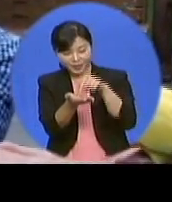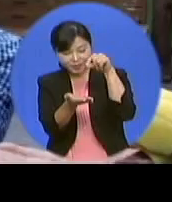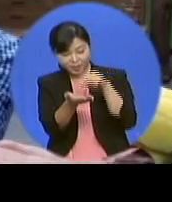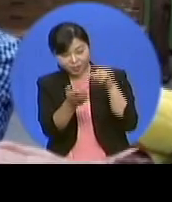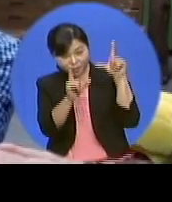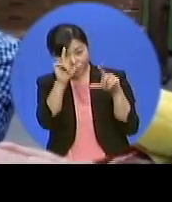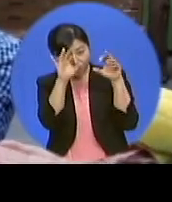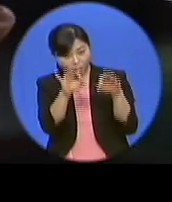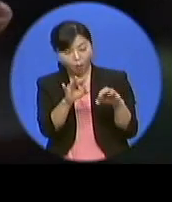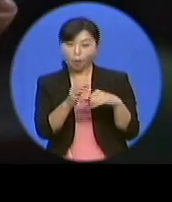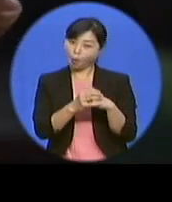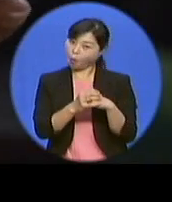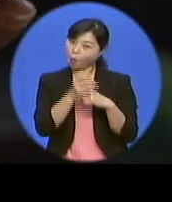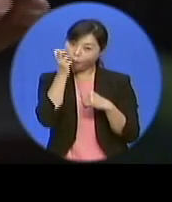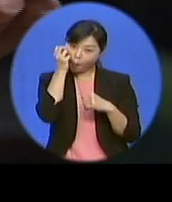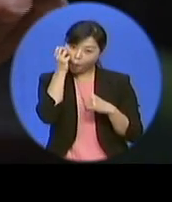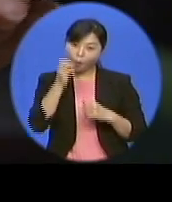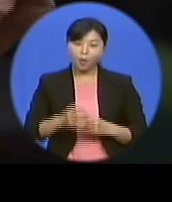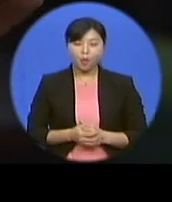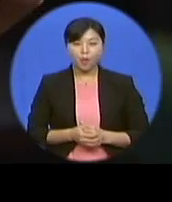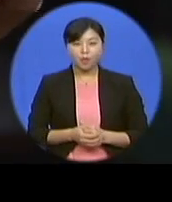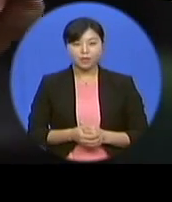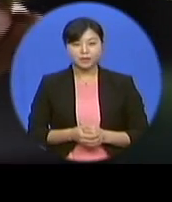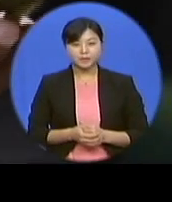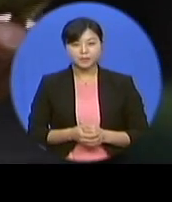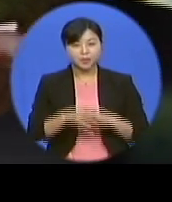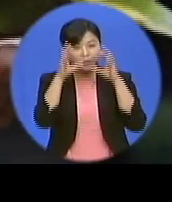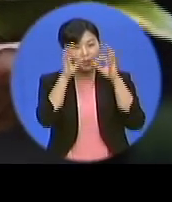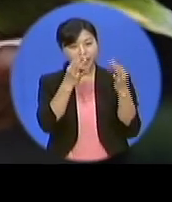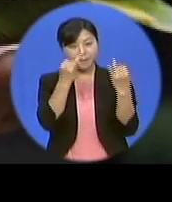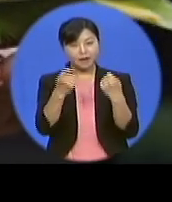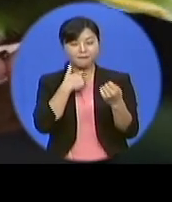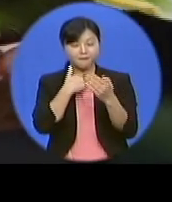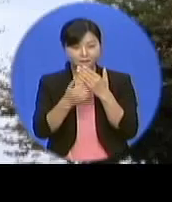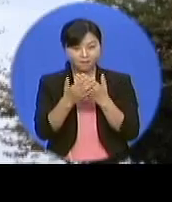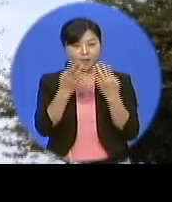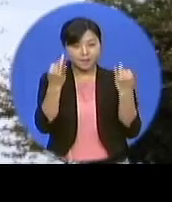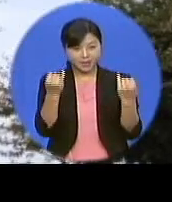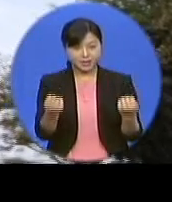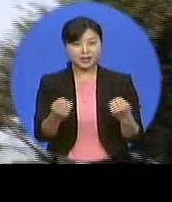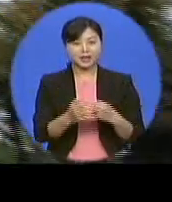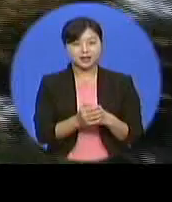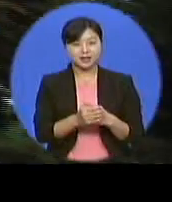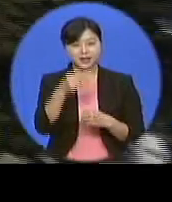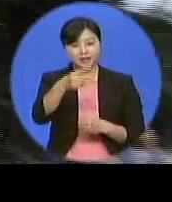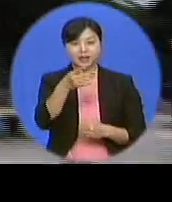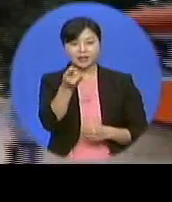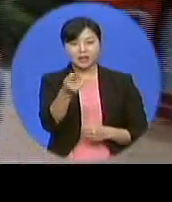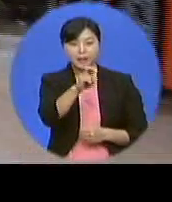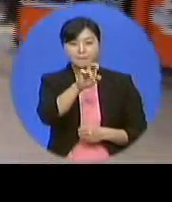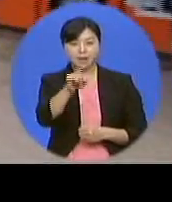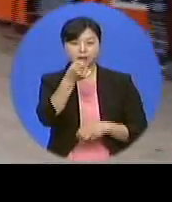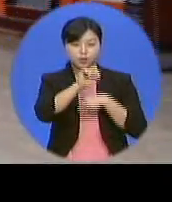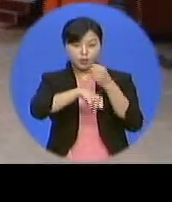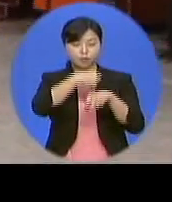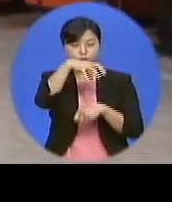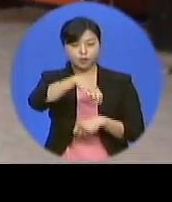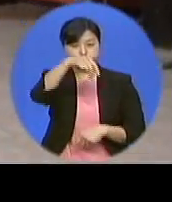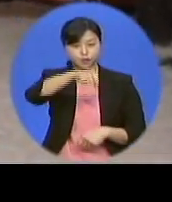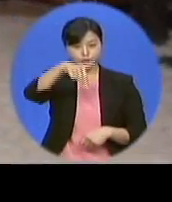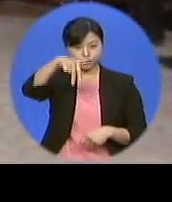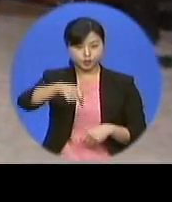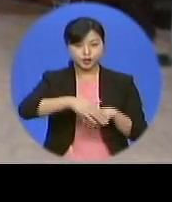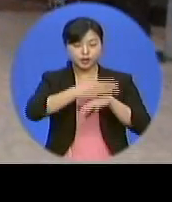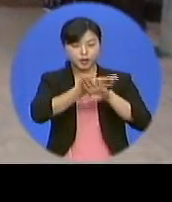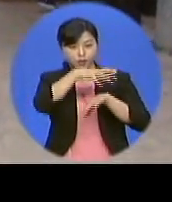되게 신기해요. 볼 것 많고 체험할 것이 정말 많은 테마동물원 주주. 또 다른